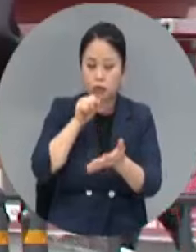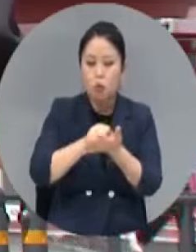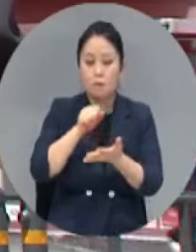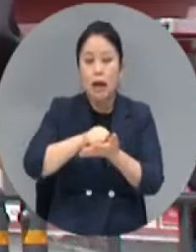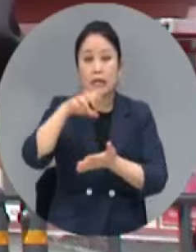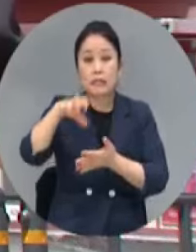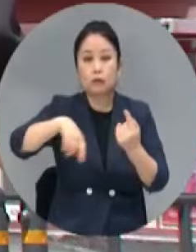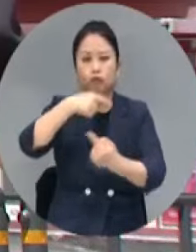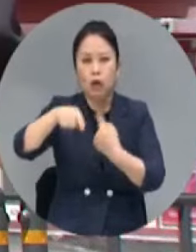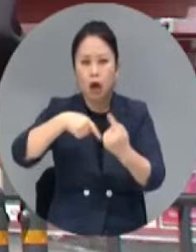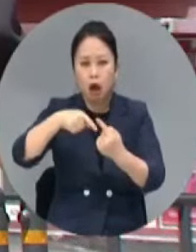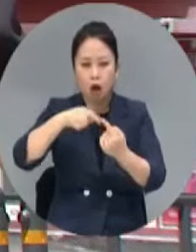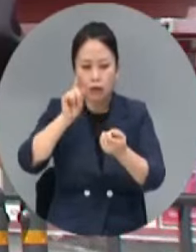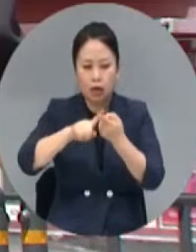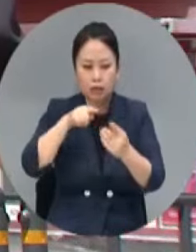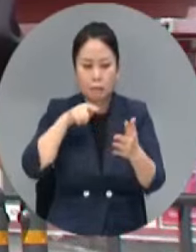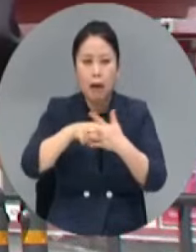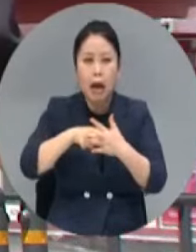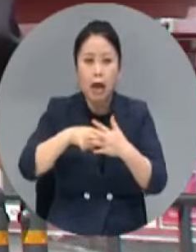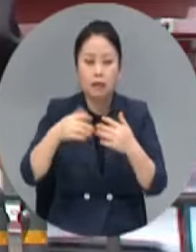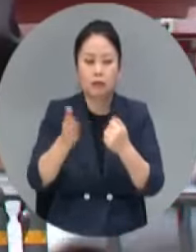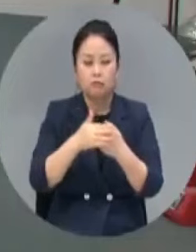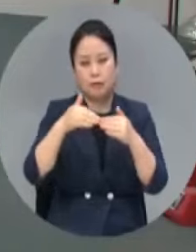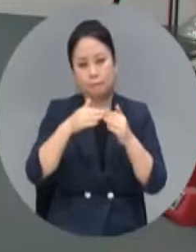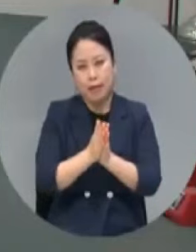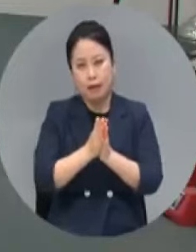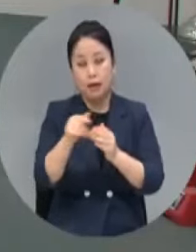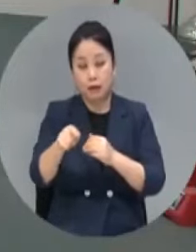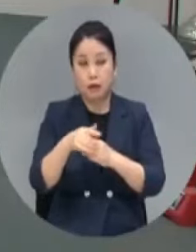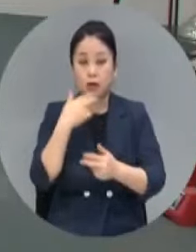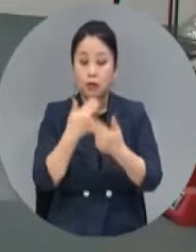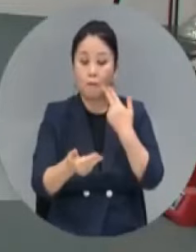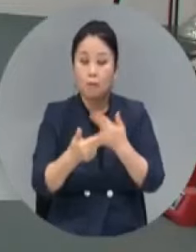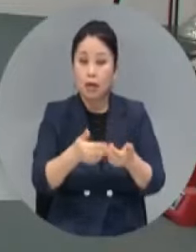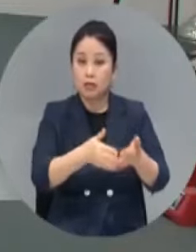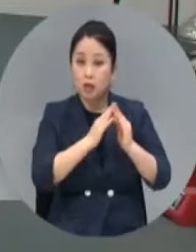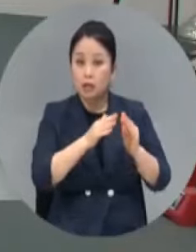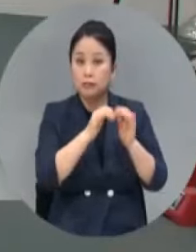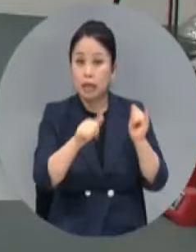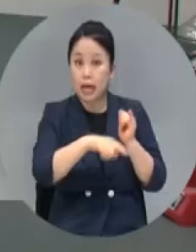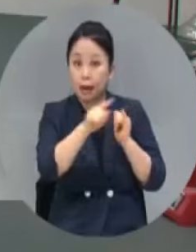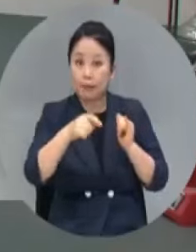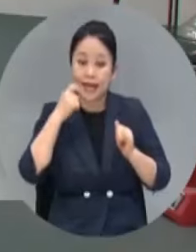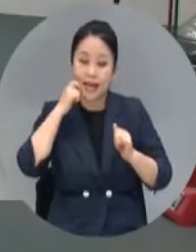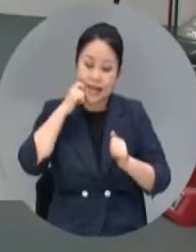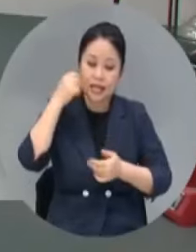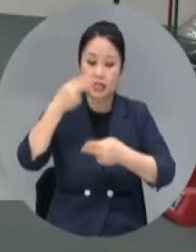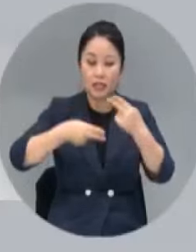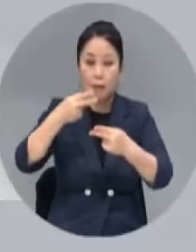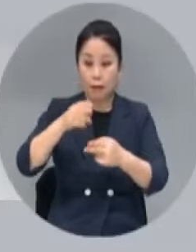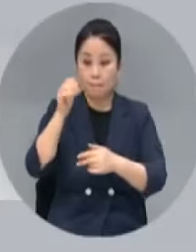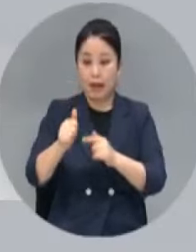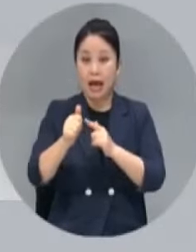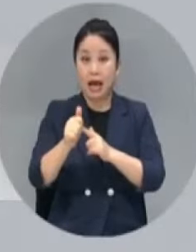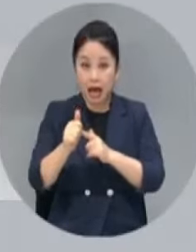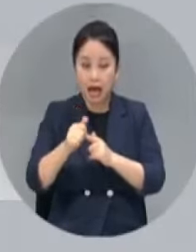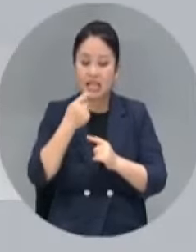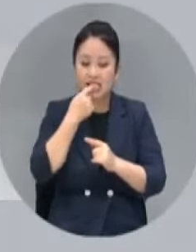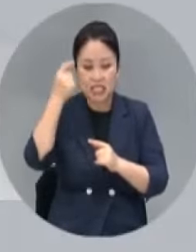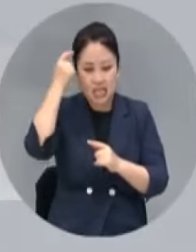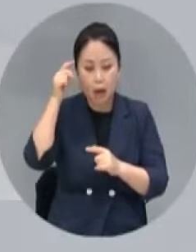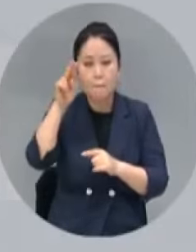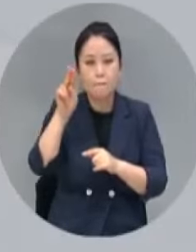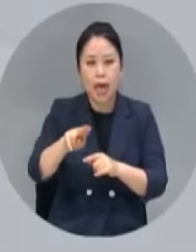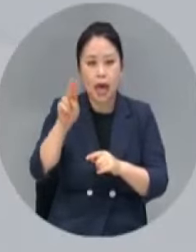도박장으로 운영된 사실이 적발돼 폐쇄됐습니다. 협회 설립자는 인기 드라마 주인공을 맡았던 배우의 바둑